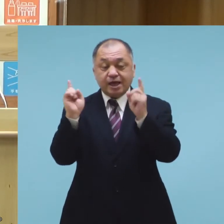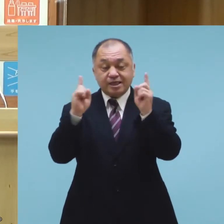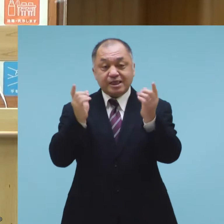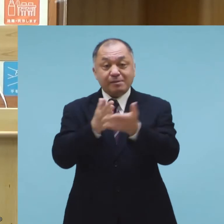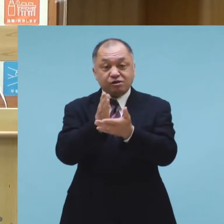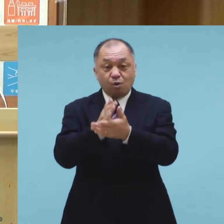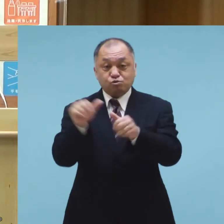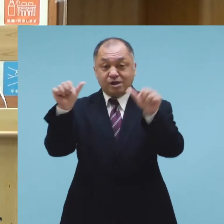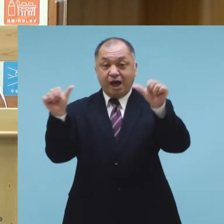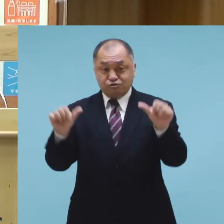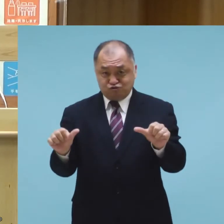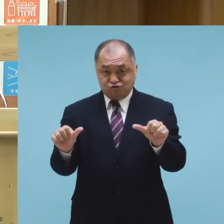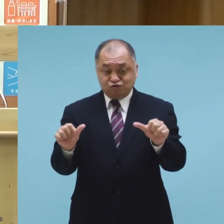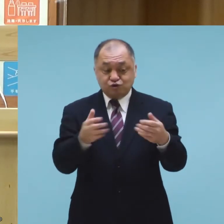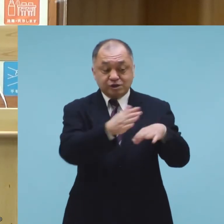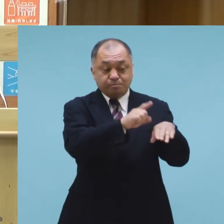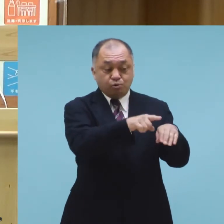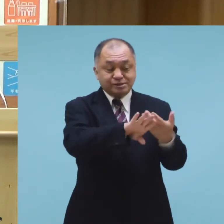いた、